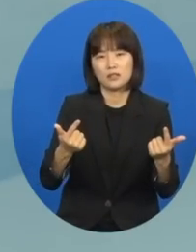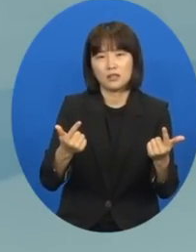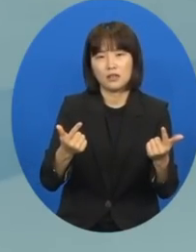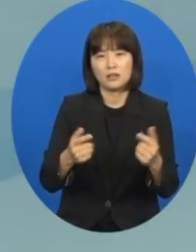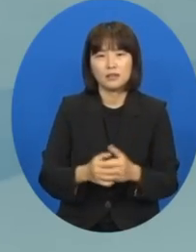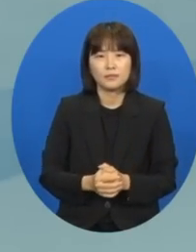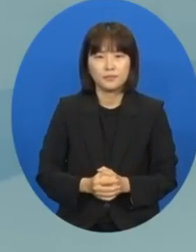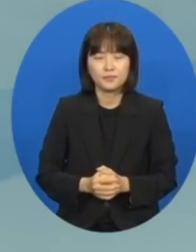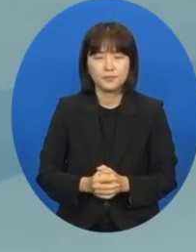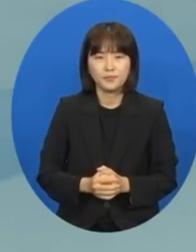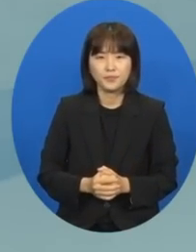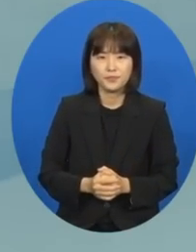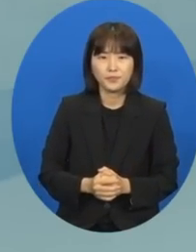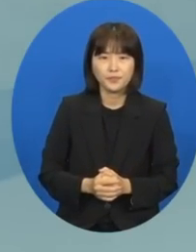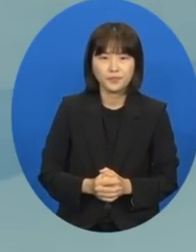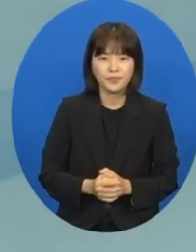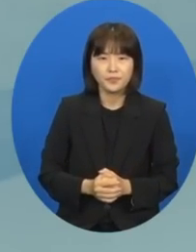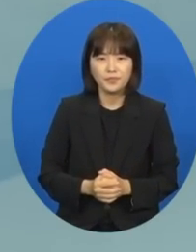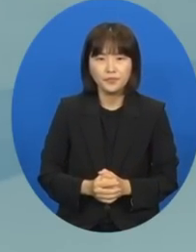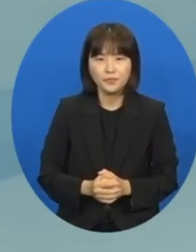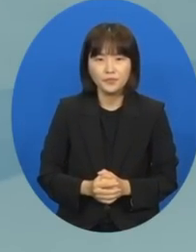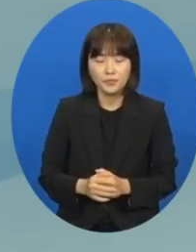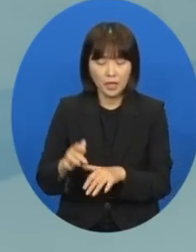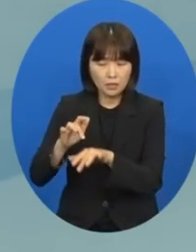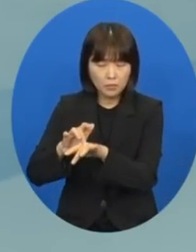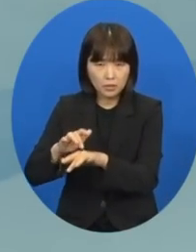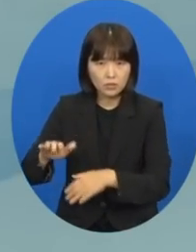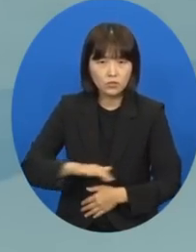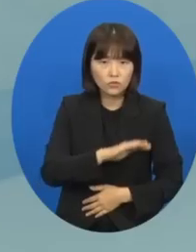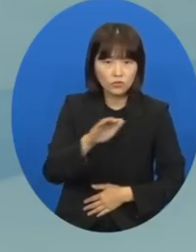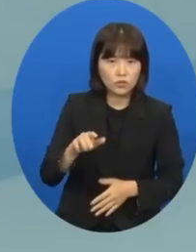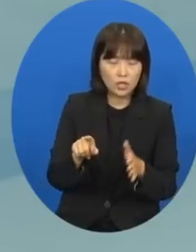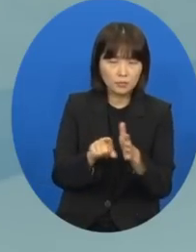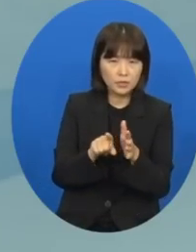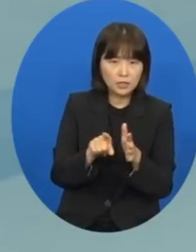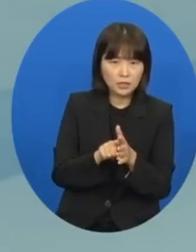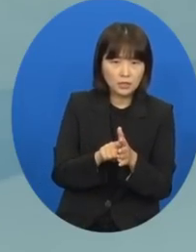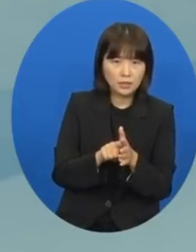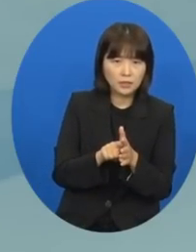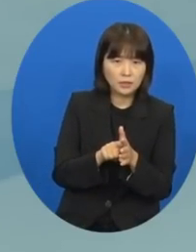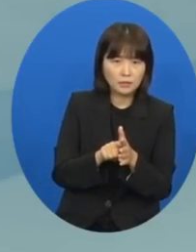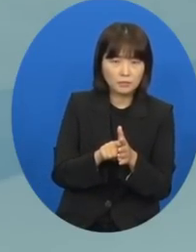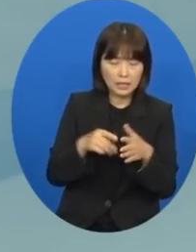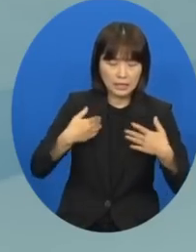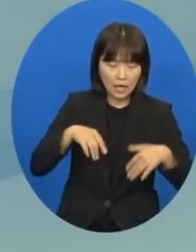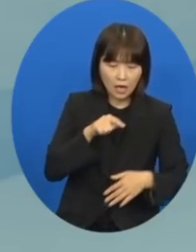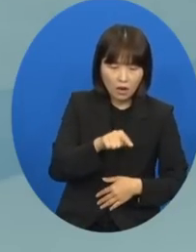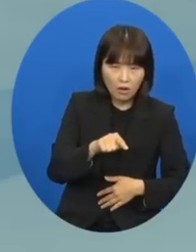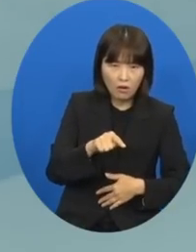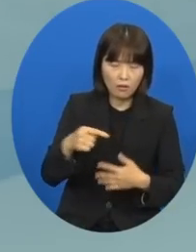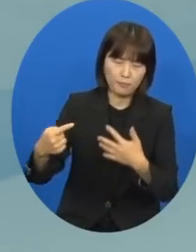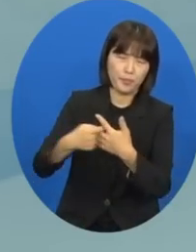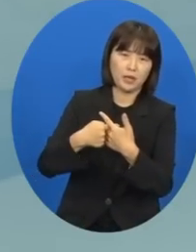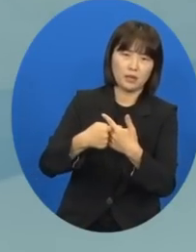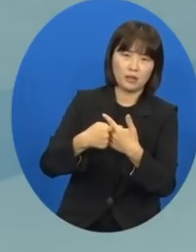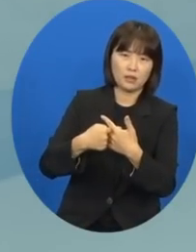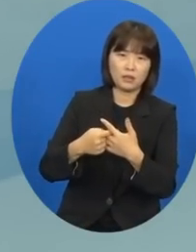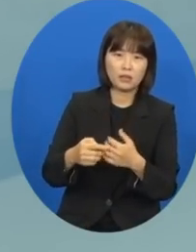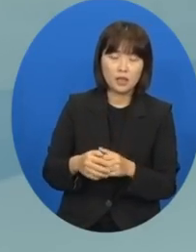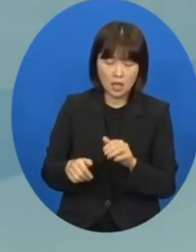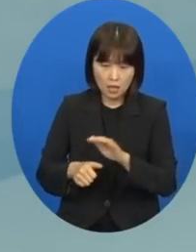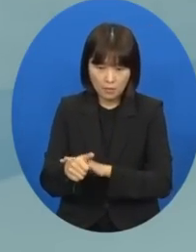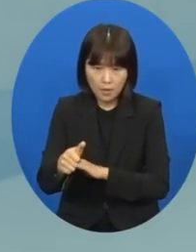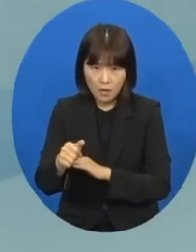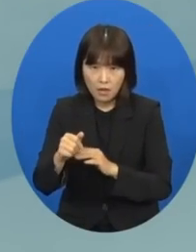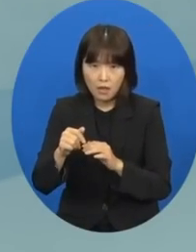탁 들어와요. 마귀는 우리의 허술한 믿음을 비집고 들어온다는 것입니다. 이 뱀의 말씀이 무서운 거거든요.